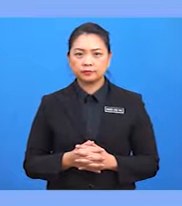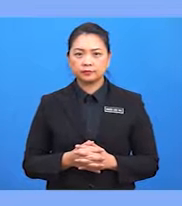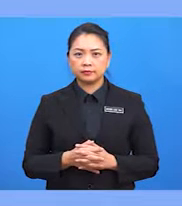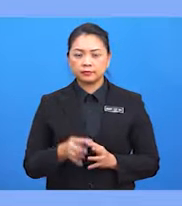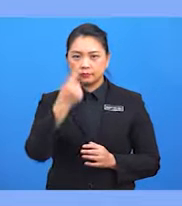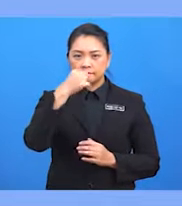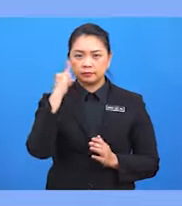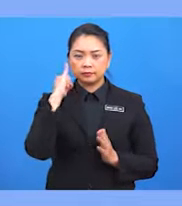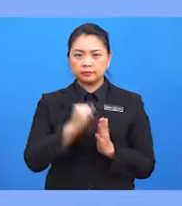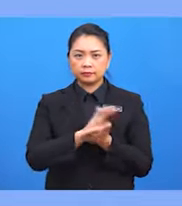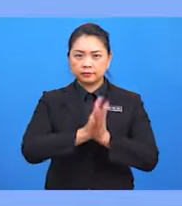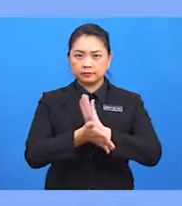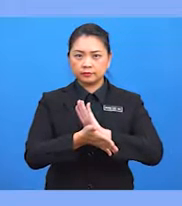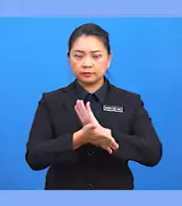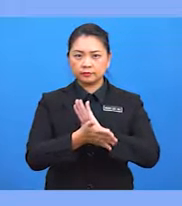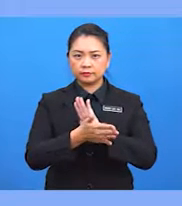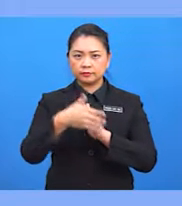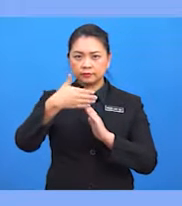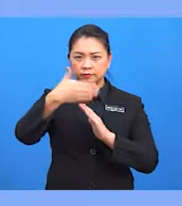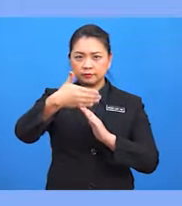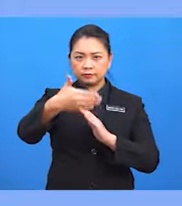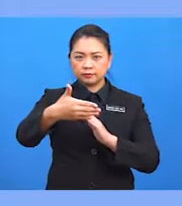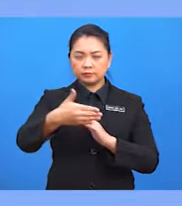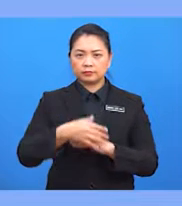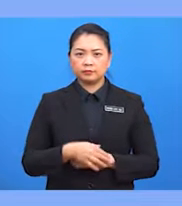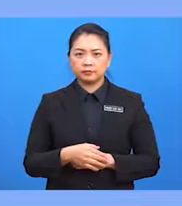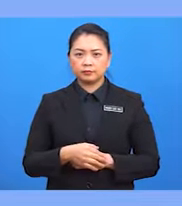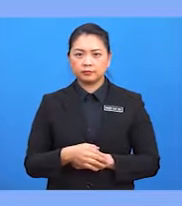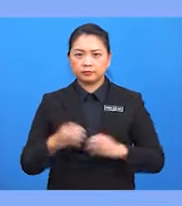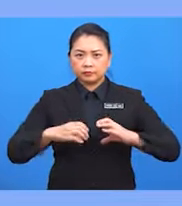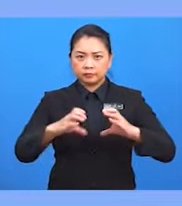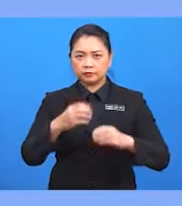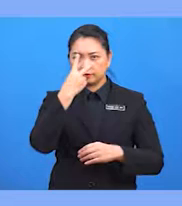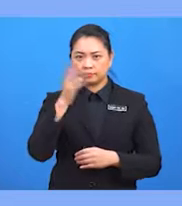Potong image menjadi layer dengan menggunakan pen tool.